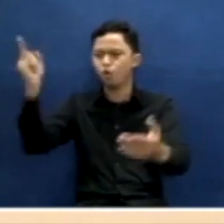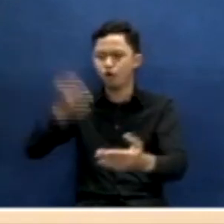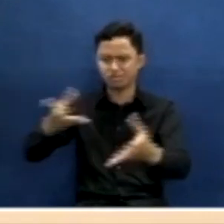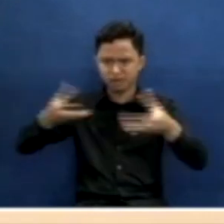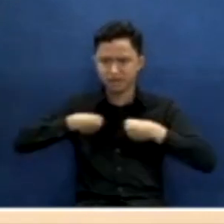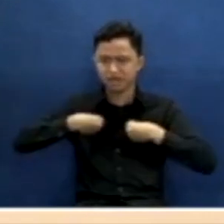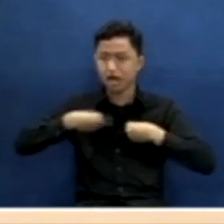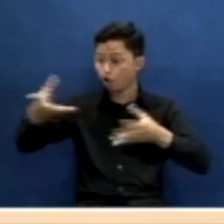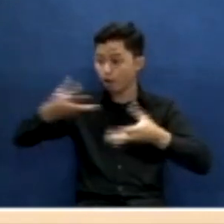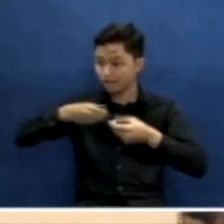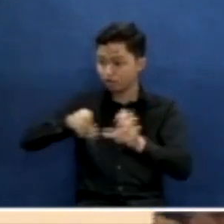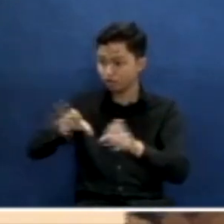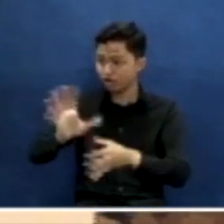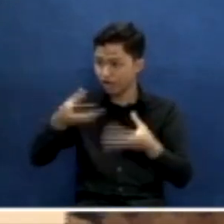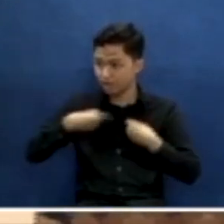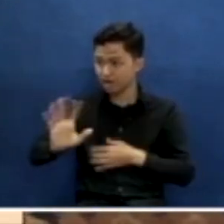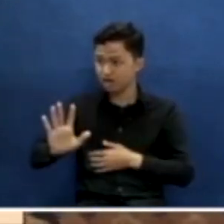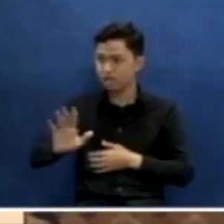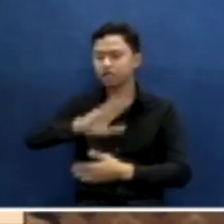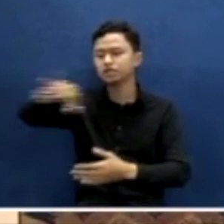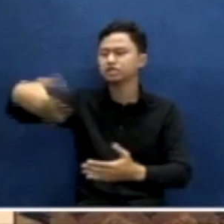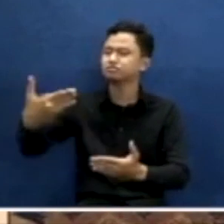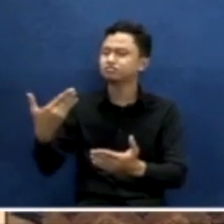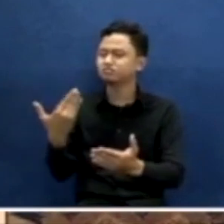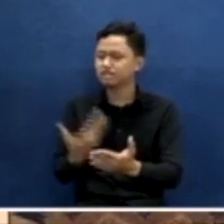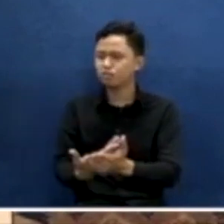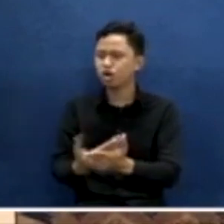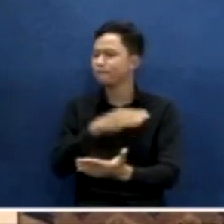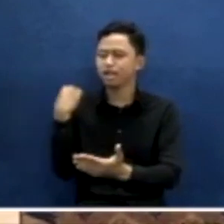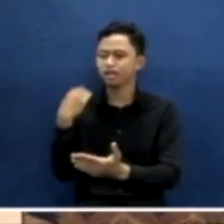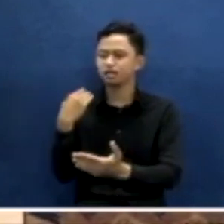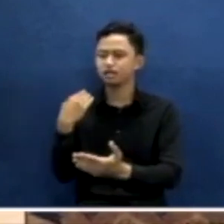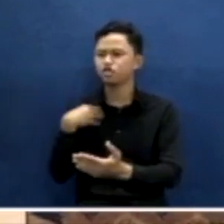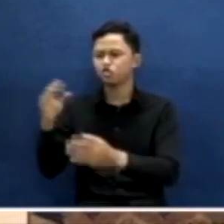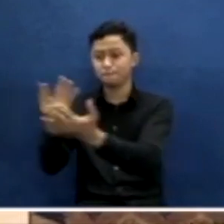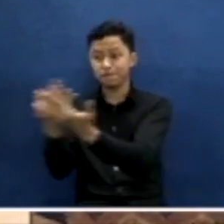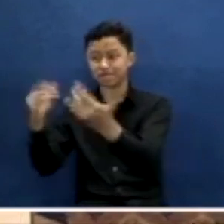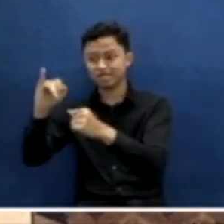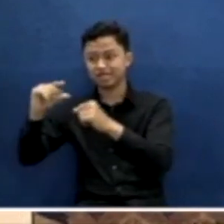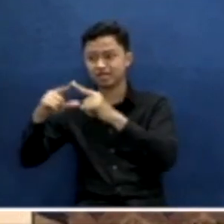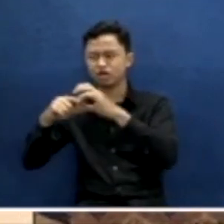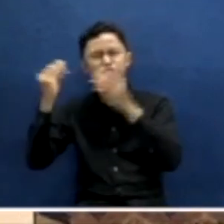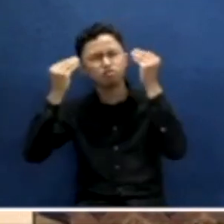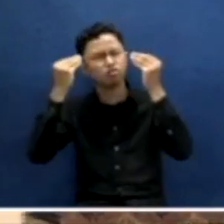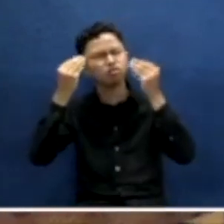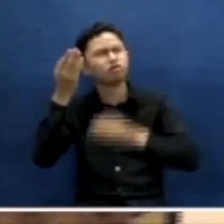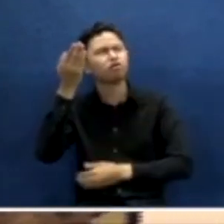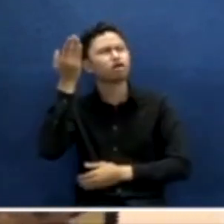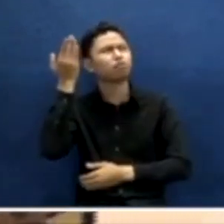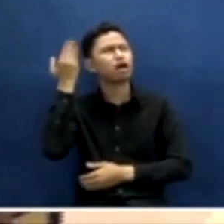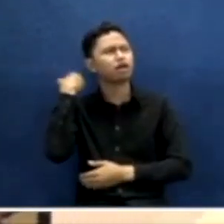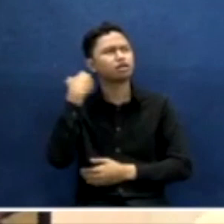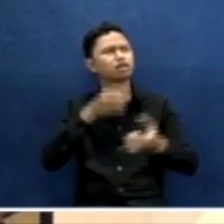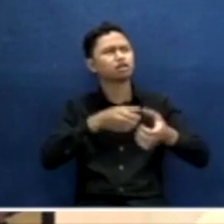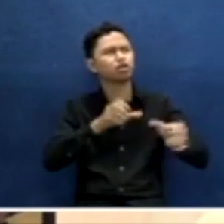itu,akansayapenggal kepalanya.RakyatIrakmulai bingungtentangapamaksudnya?Mereka diperintahkanuntukmengumpulkantelur.